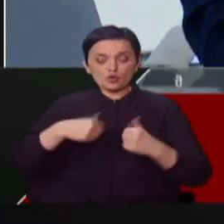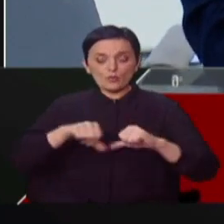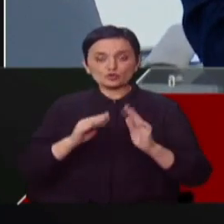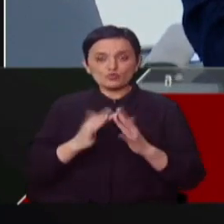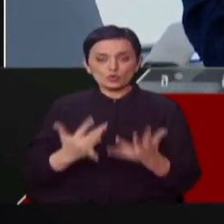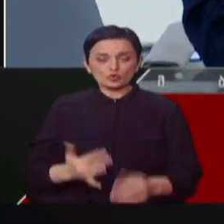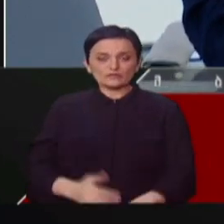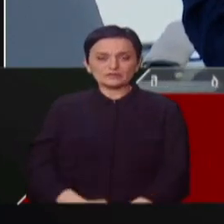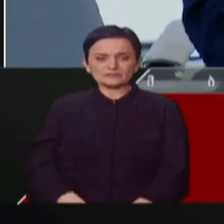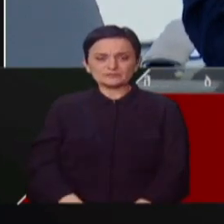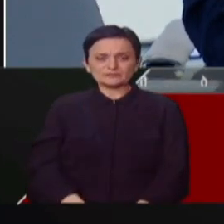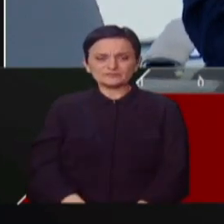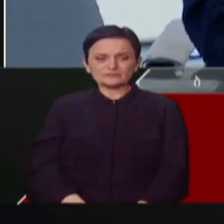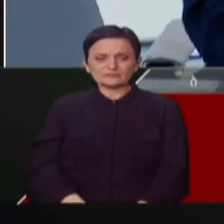მოთხოვნებს.